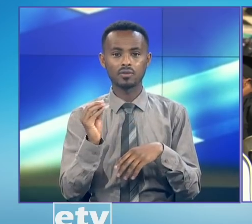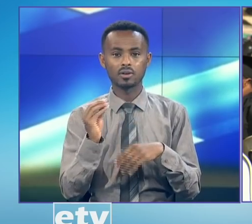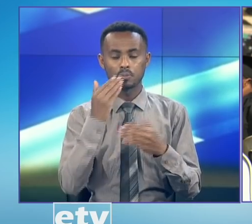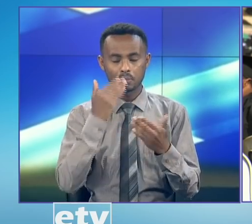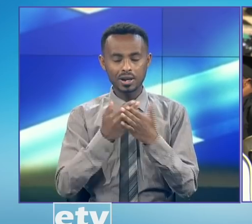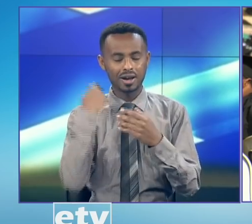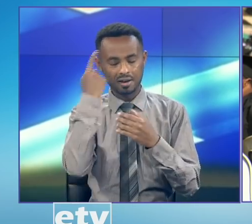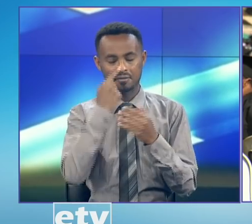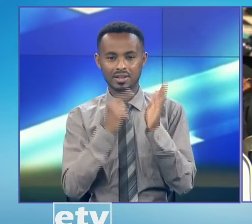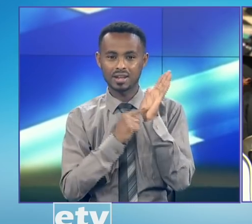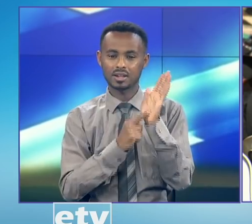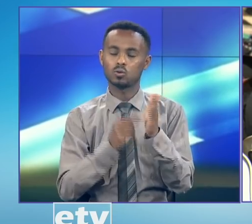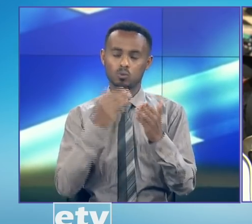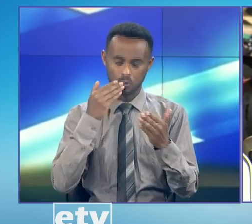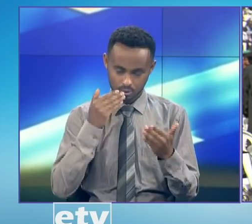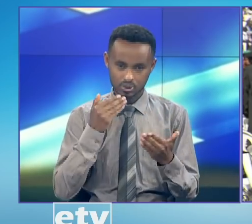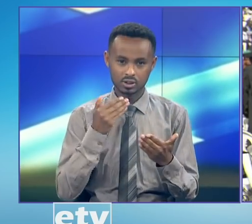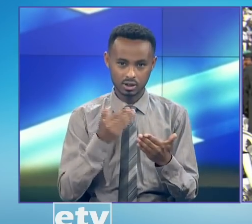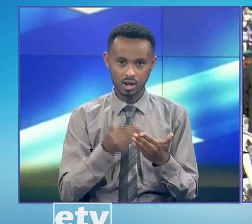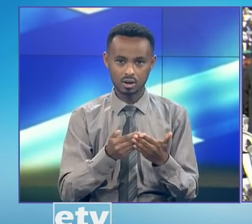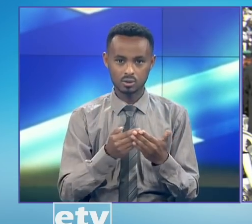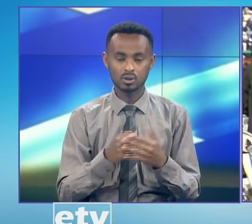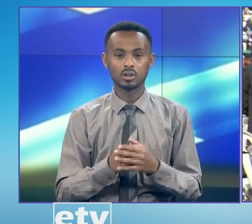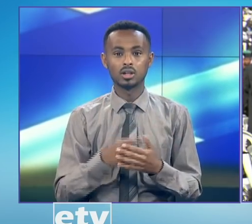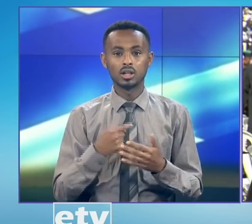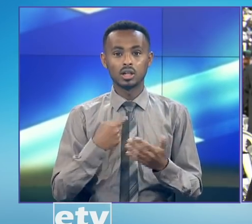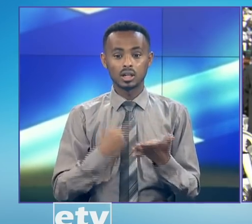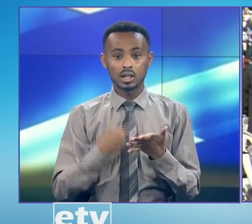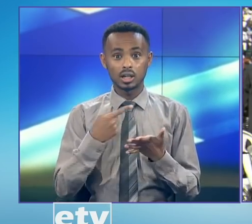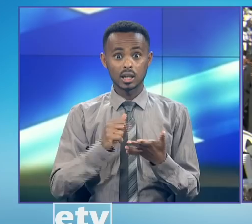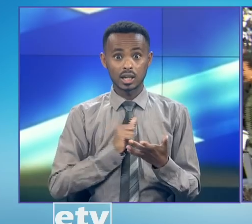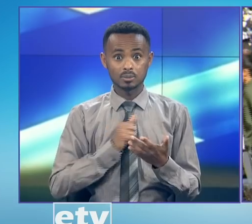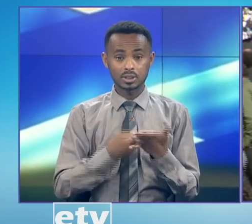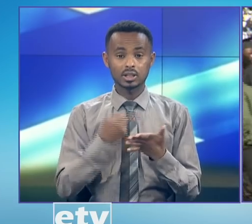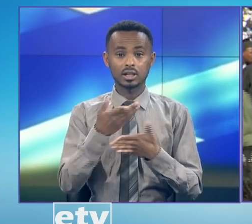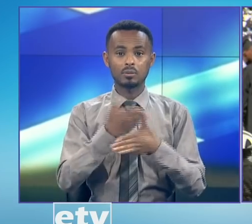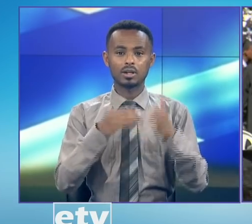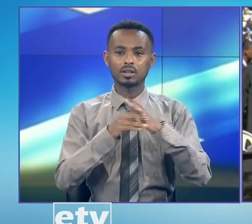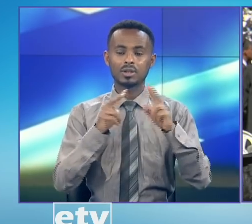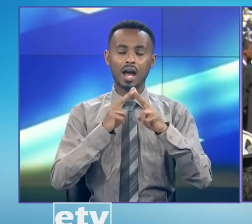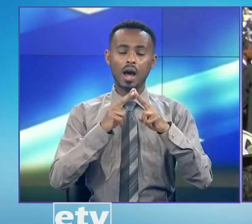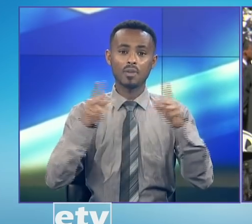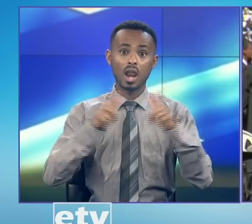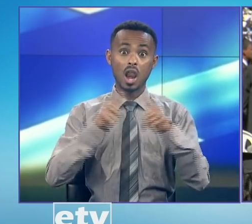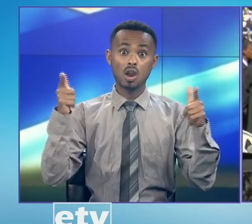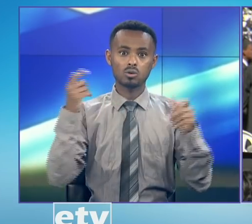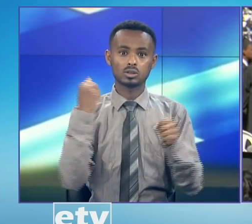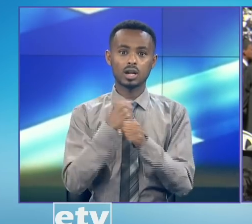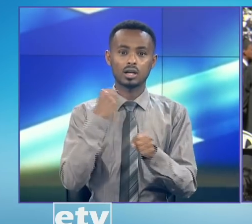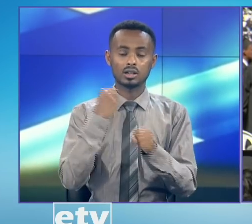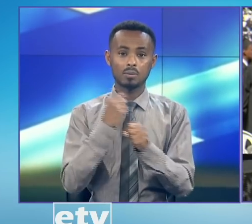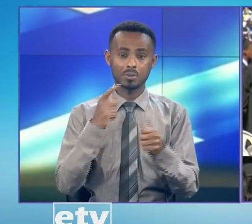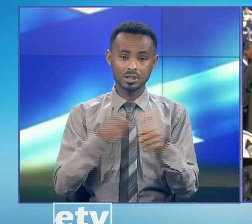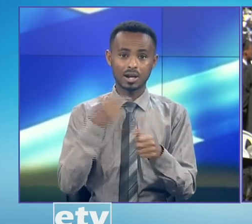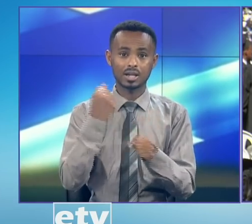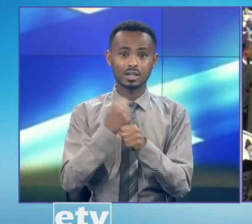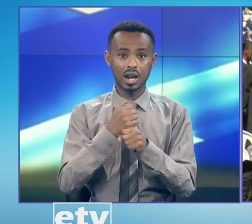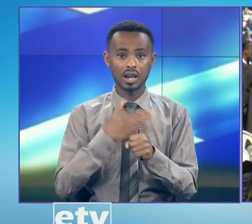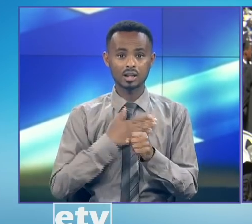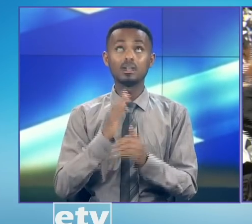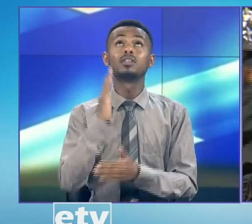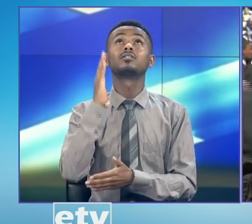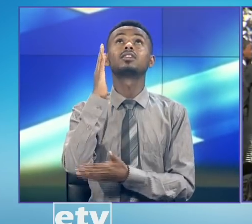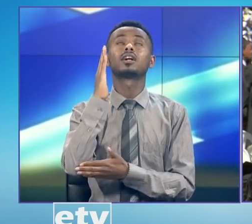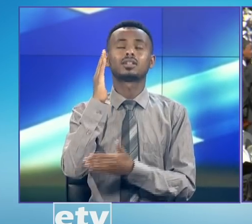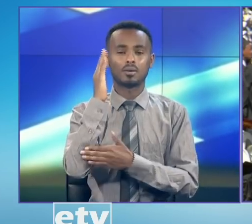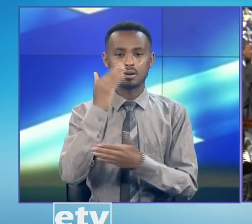ፊት ላሳየኝ ሁሉ አመሰግናለሁ እኔንም እዚህ ለመድረሴ በጣም ትልቁን ስራ በመጀመሪያ ይሰራልኝ